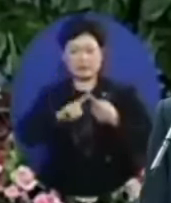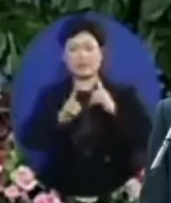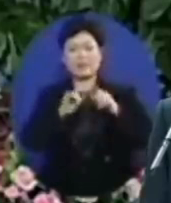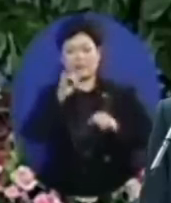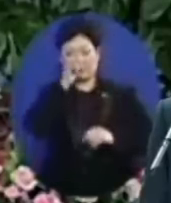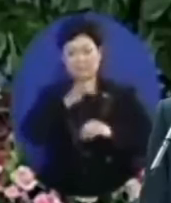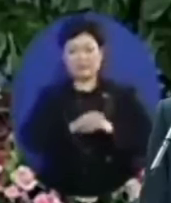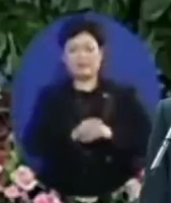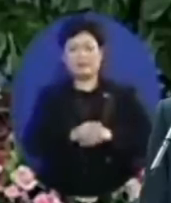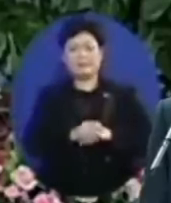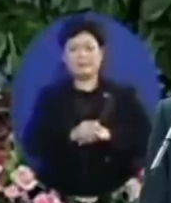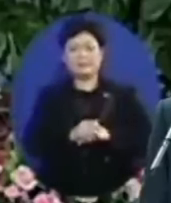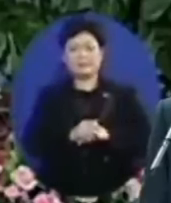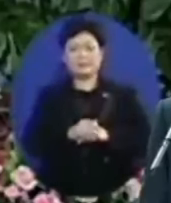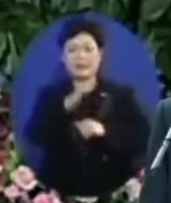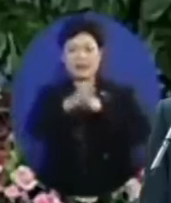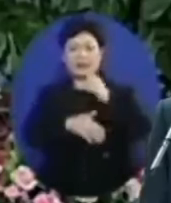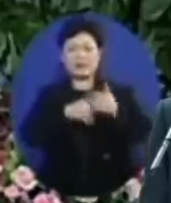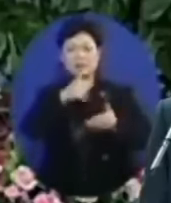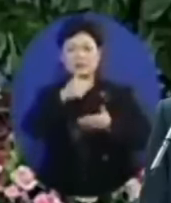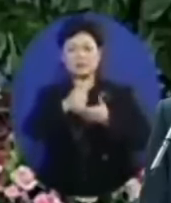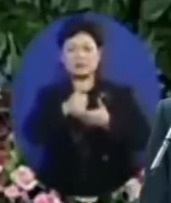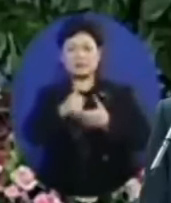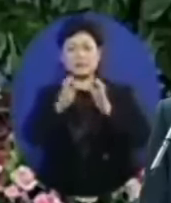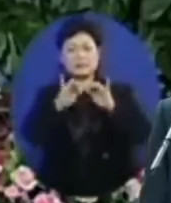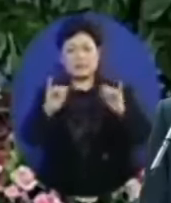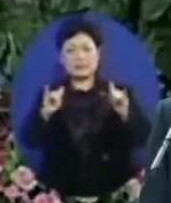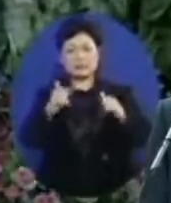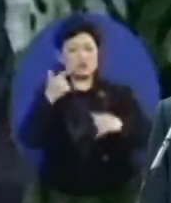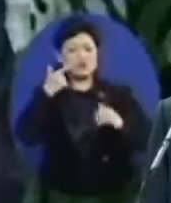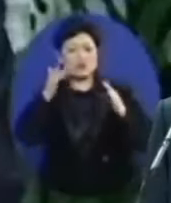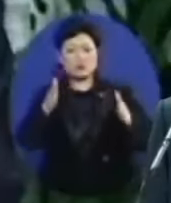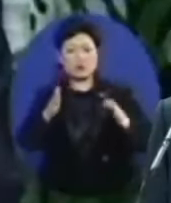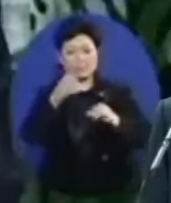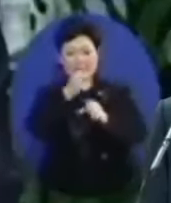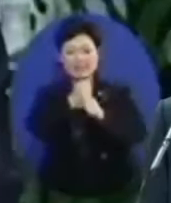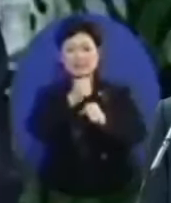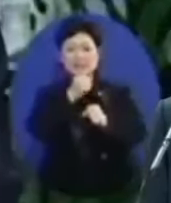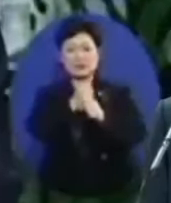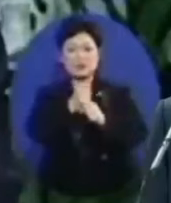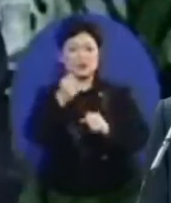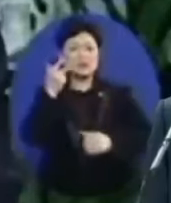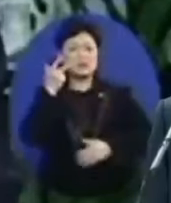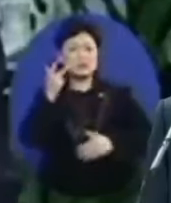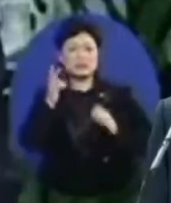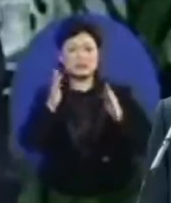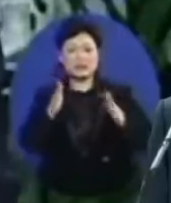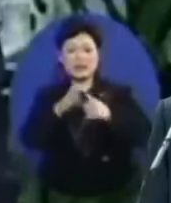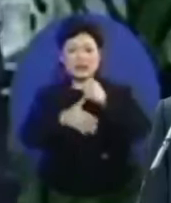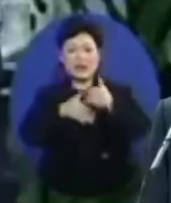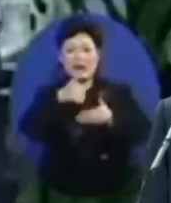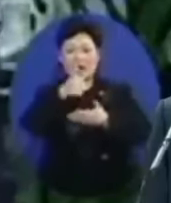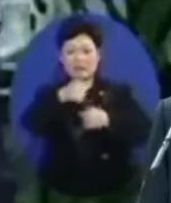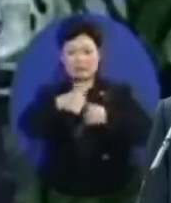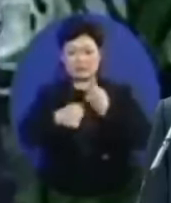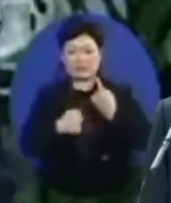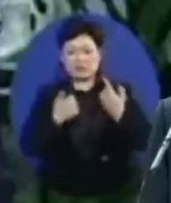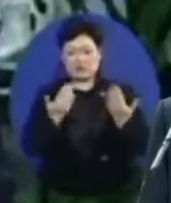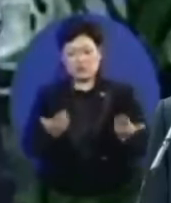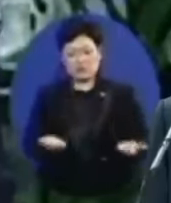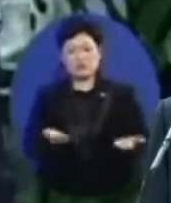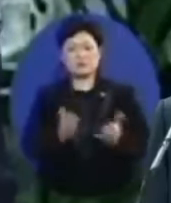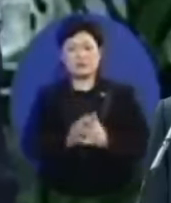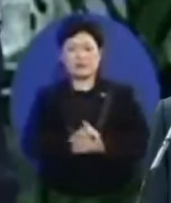잃어버린 세대라고 말했었습니다. 하나님은 인간을 엿새 동안 지으시고 1회째는 하나님 당신 자신이